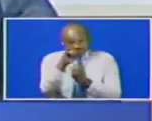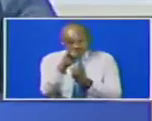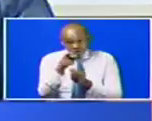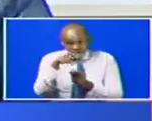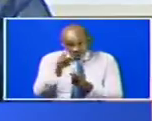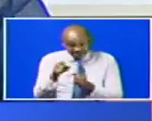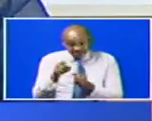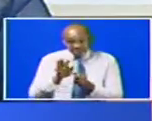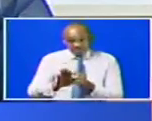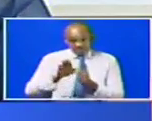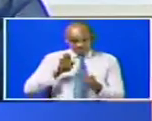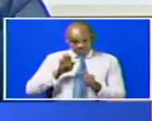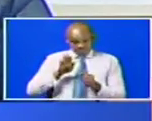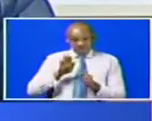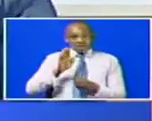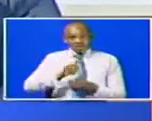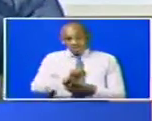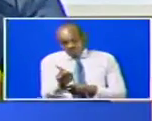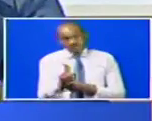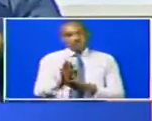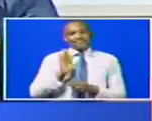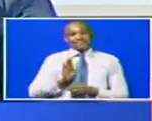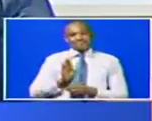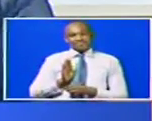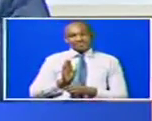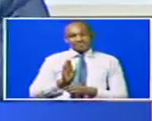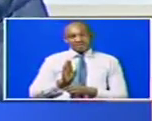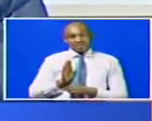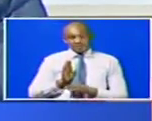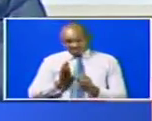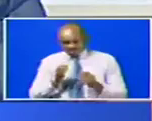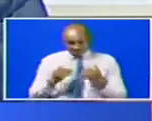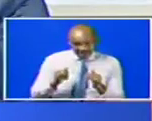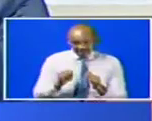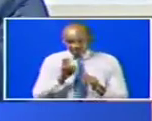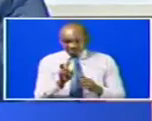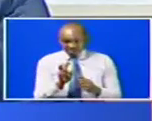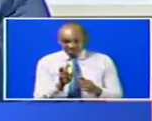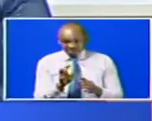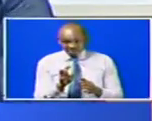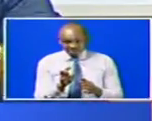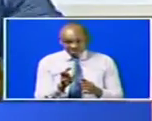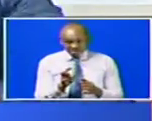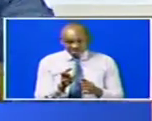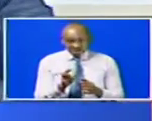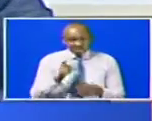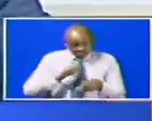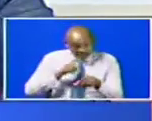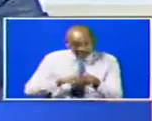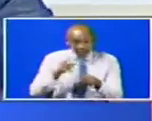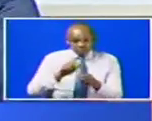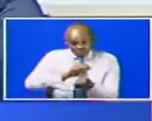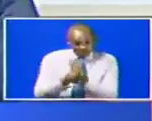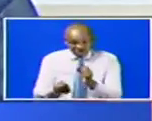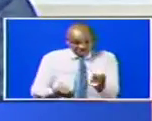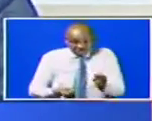uliachilia ile accelerator. Ya kwanza utajaribu uone kama, because wakati unapo change